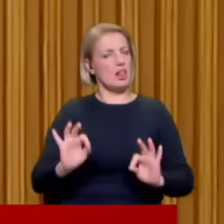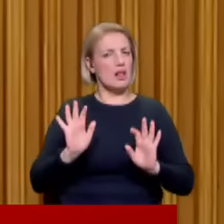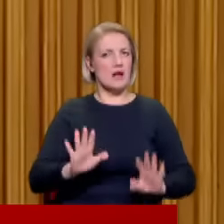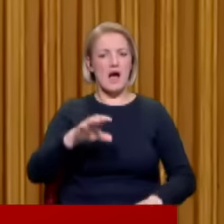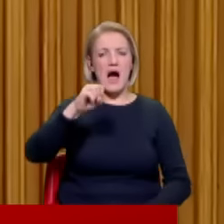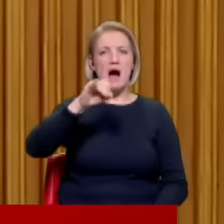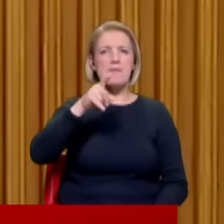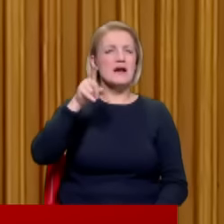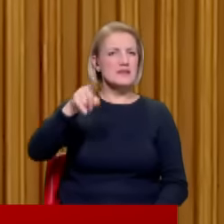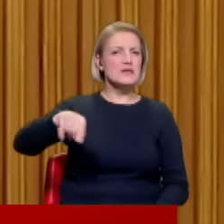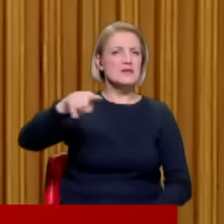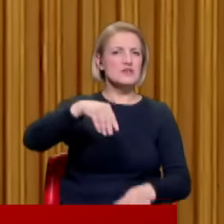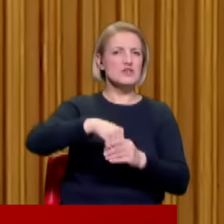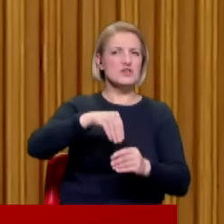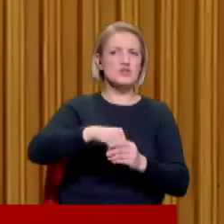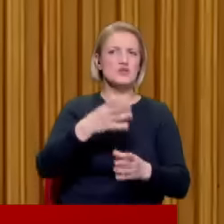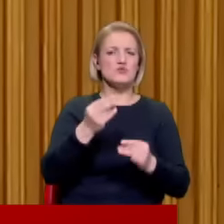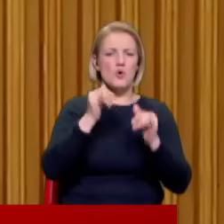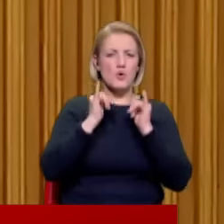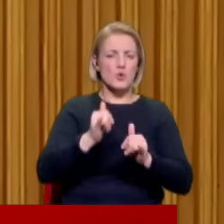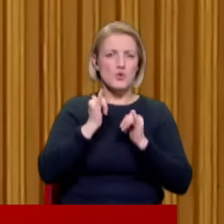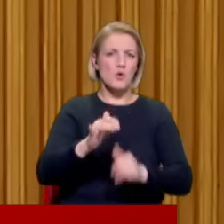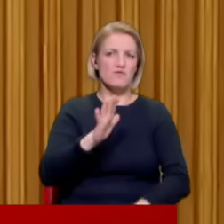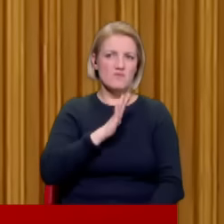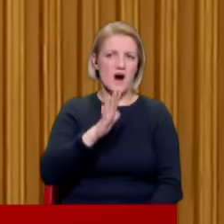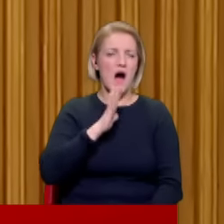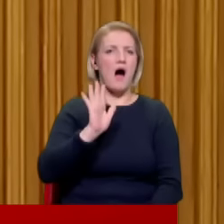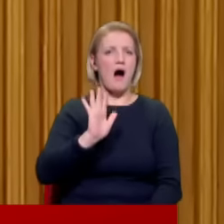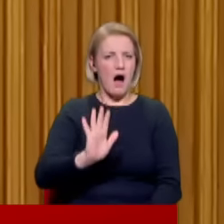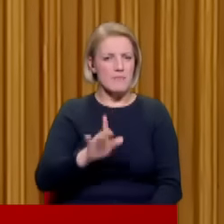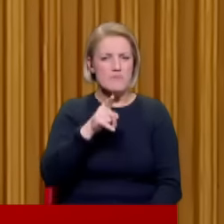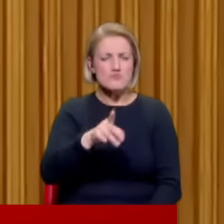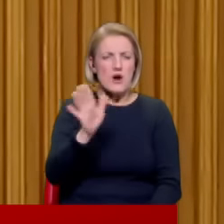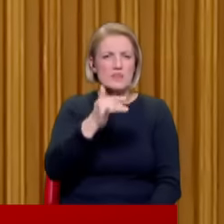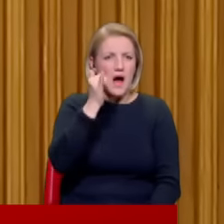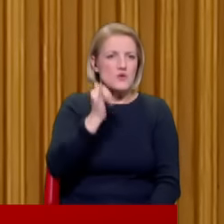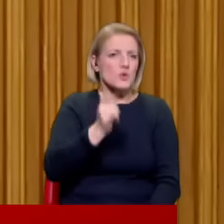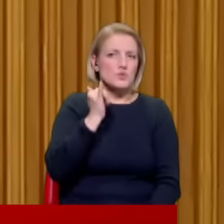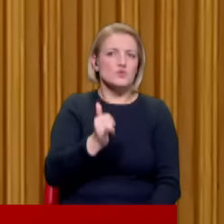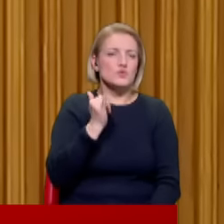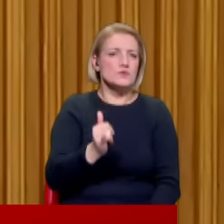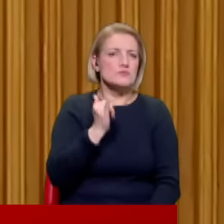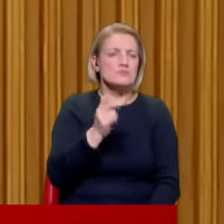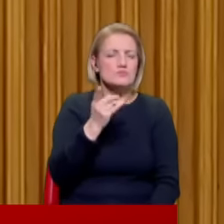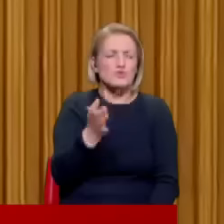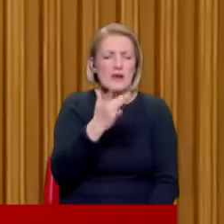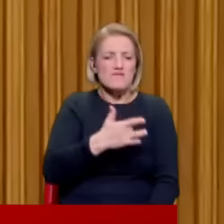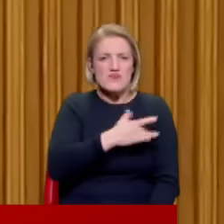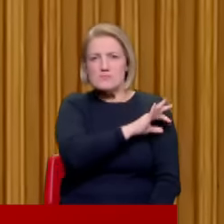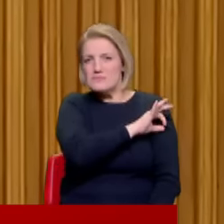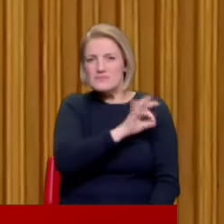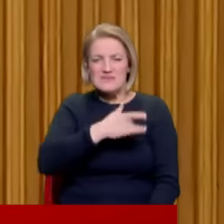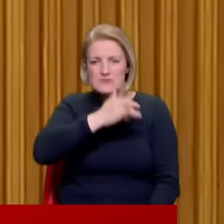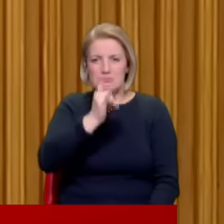AK Parti'ninkilerin içinde çok kötüleri vardı ama bu kadar kötüsü, bu kadar